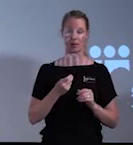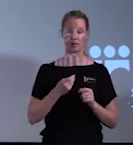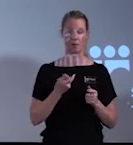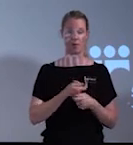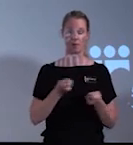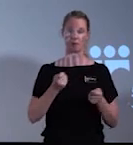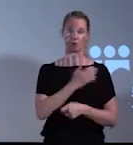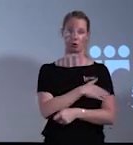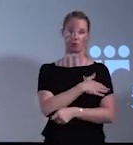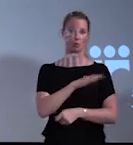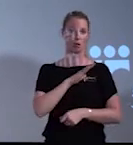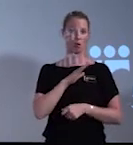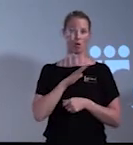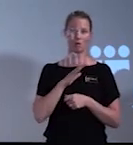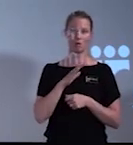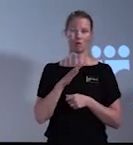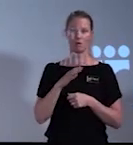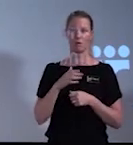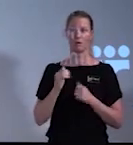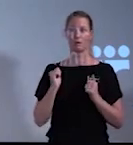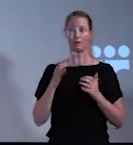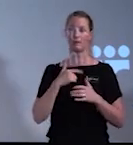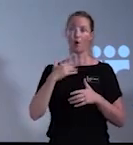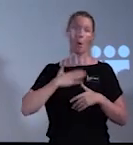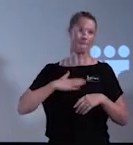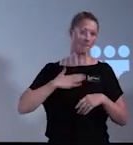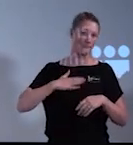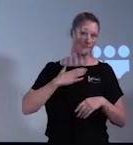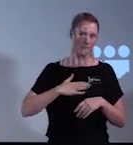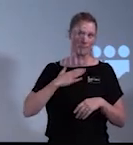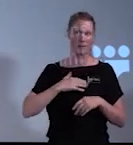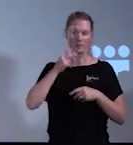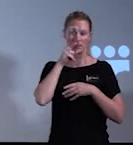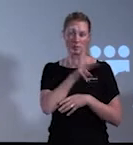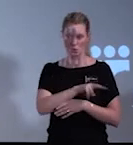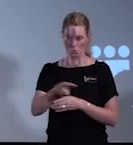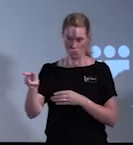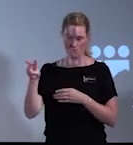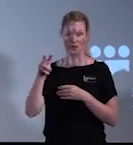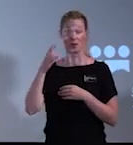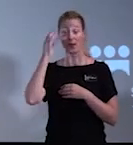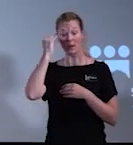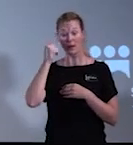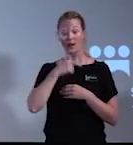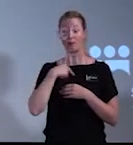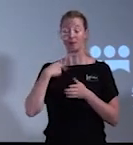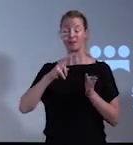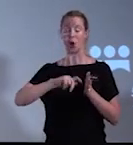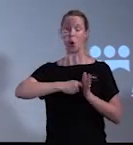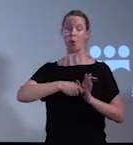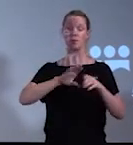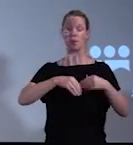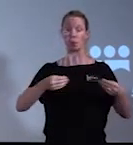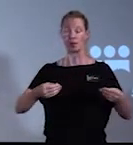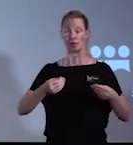service har för 6 år. Och det är ju verkligen någonting som jag hoppas att man ser över. Går det att låsa budgetar?